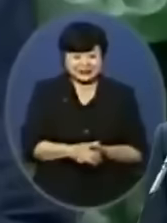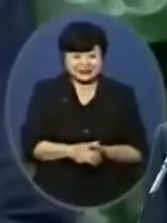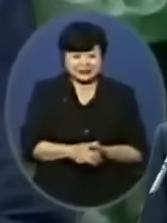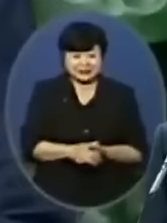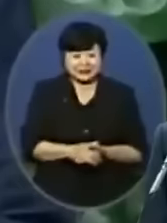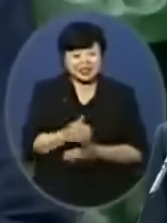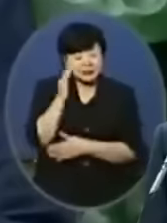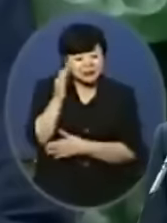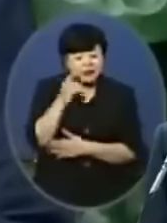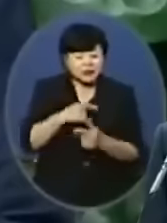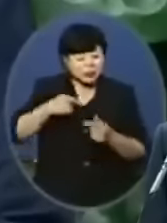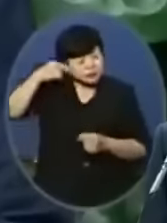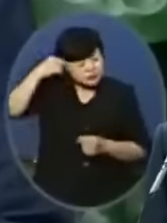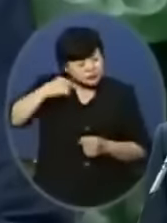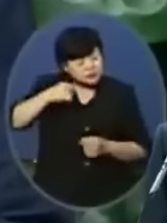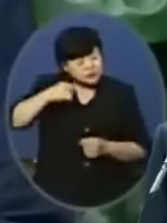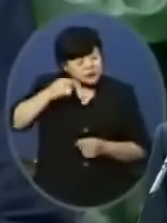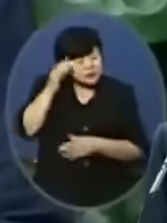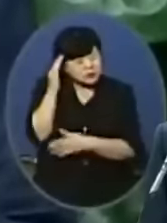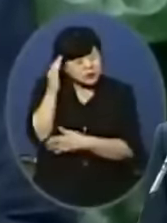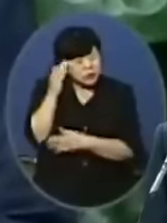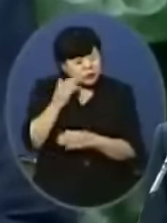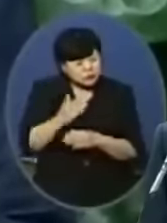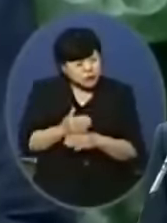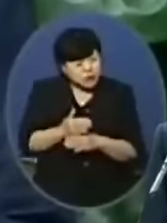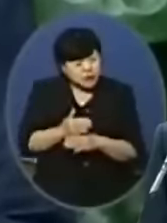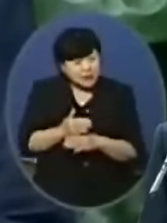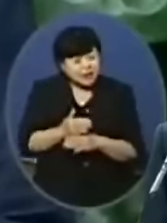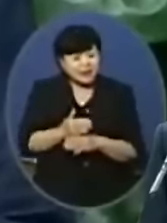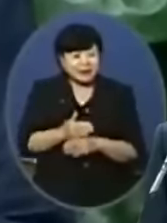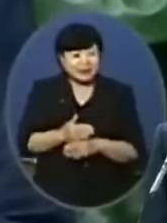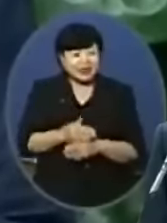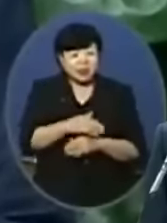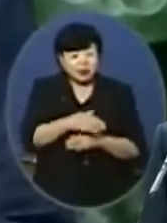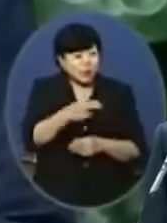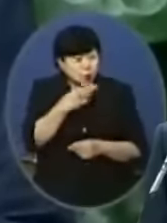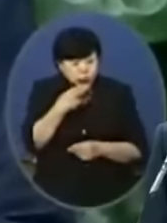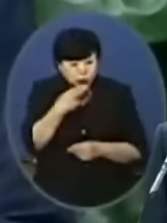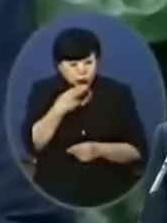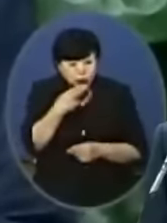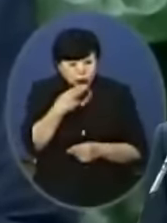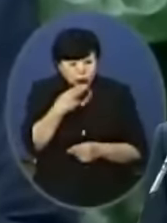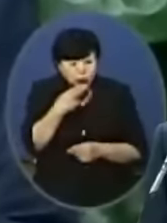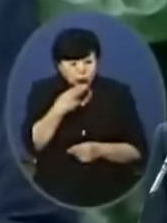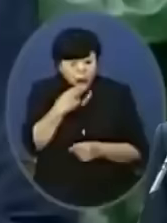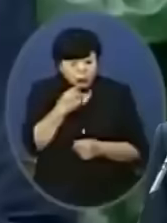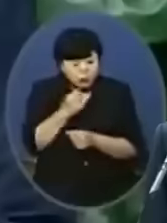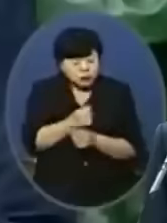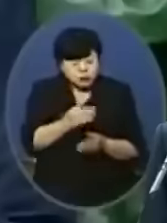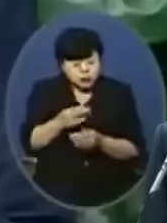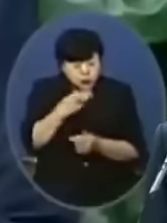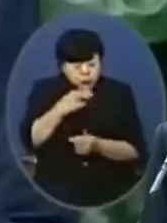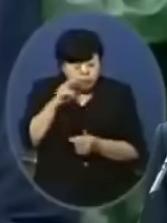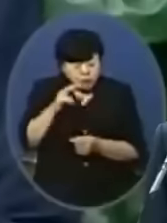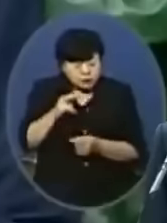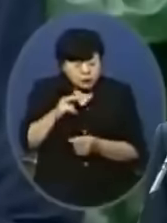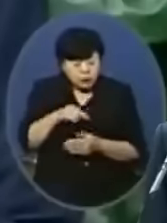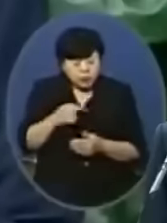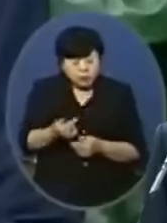제가 설교할 때 더욱 느끼는 것은 한참 설교를 하는데 내가 계획도 아니하고 연구도 아닌 생각이